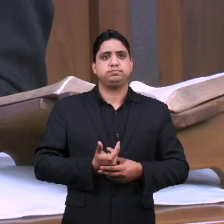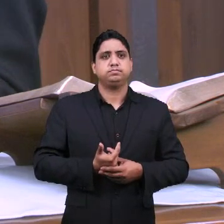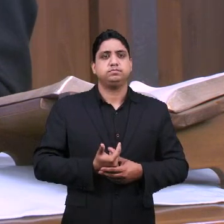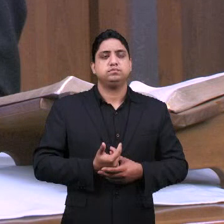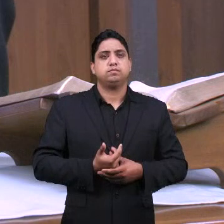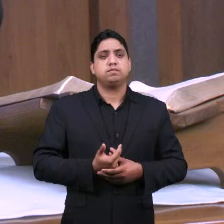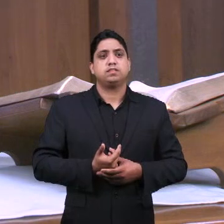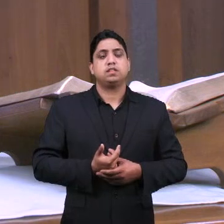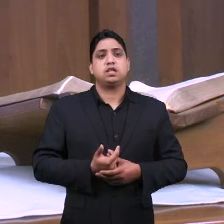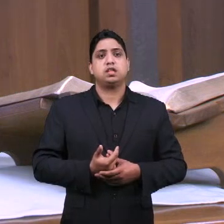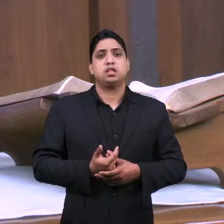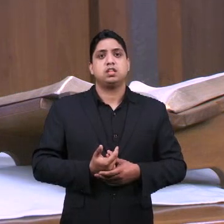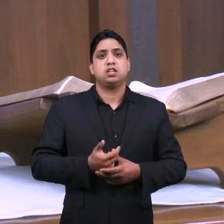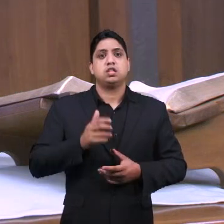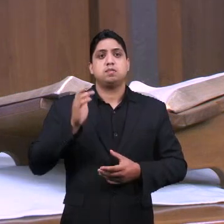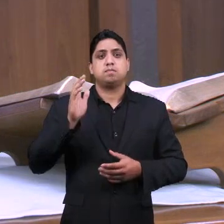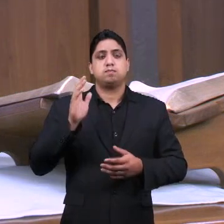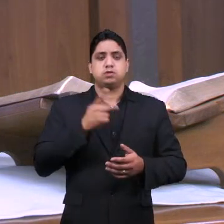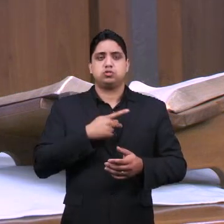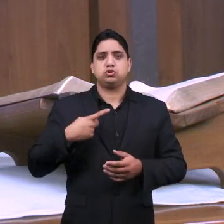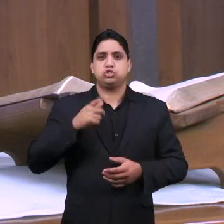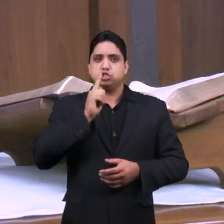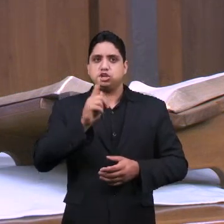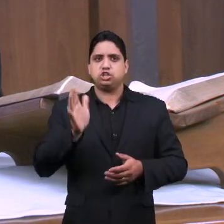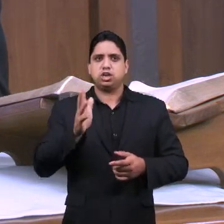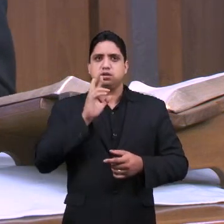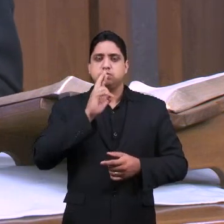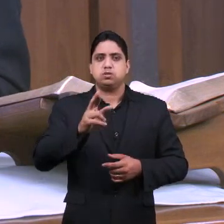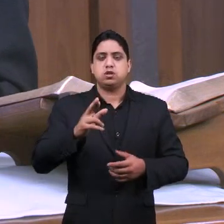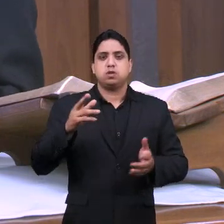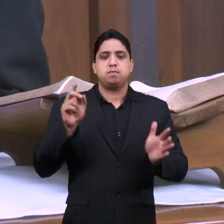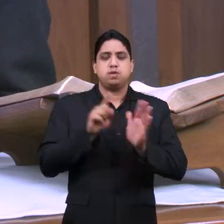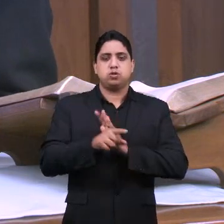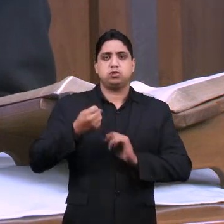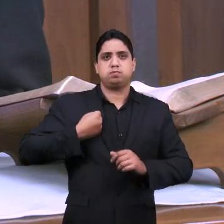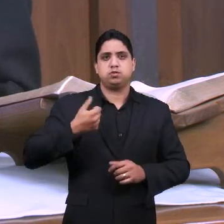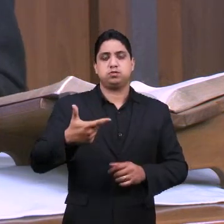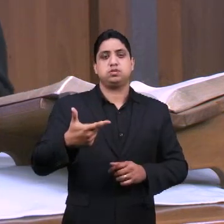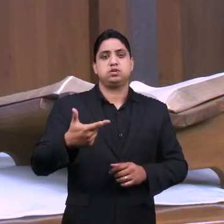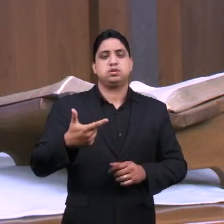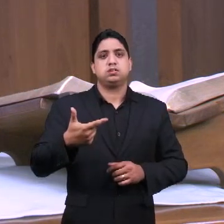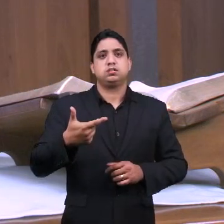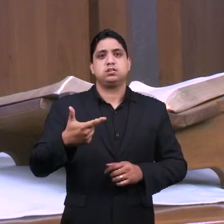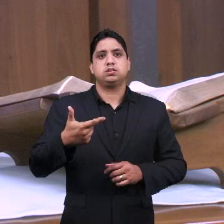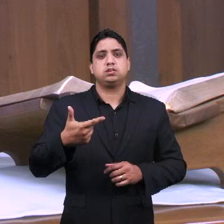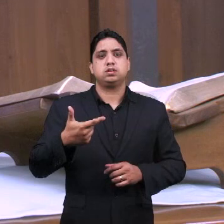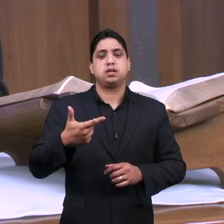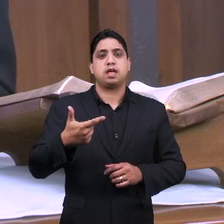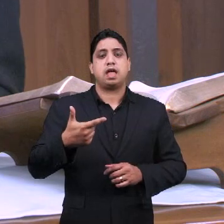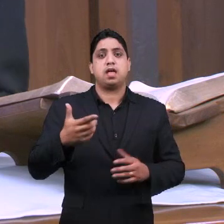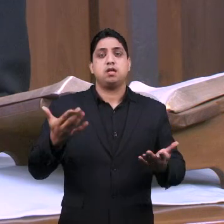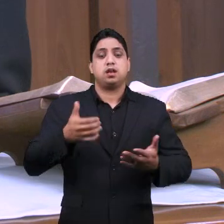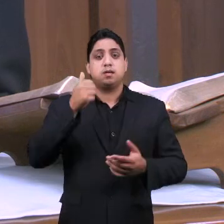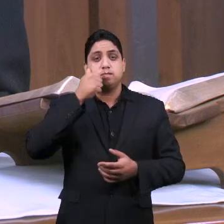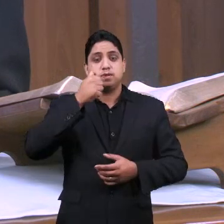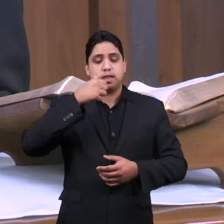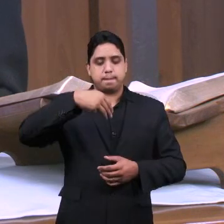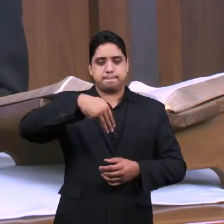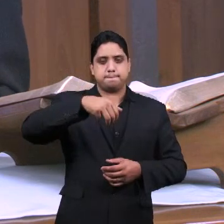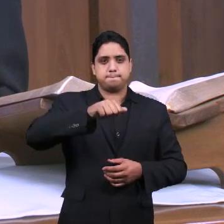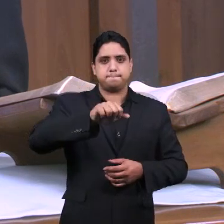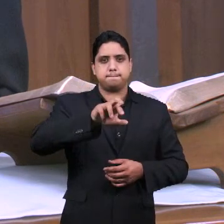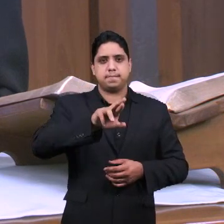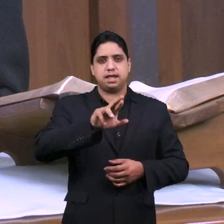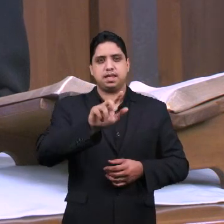Donc, vous avez déjà vu la réponse, était donnée par le passage de tir. La deuxième question maintenant, nous allons adresser cette deuxième question à notre